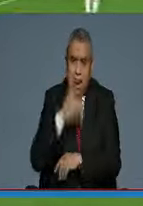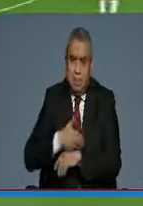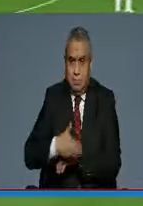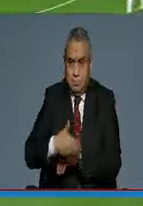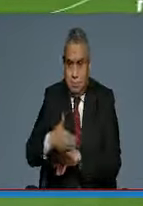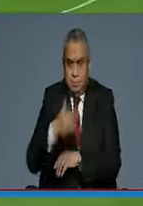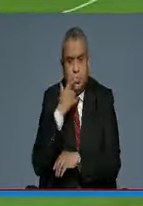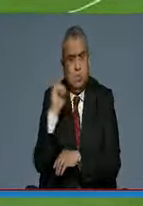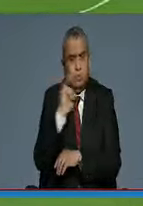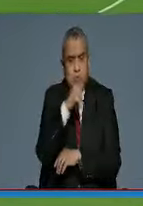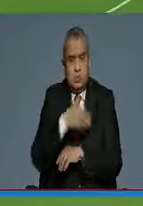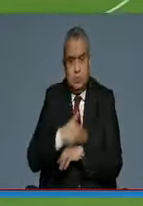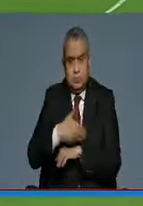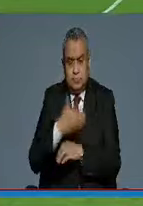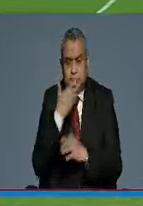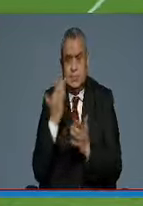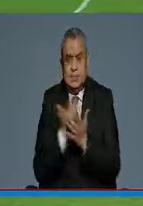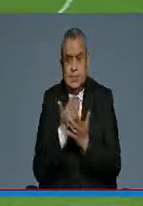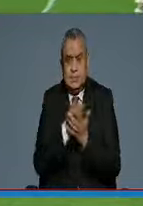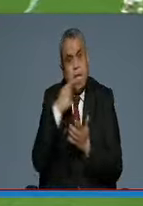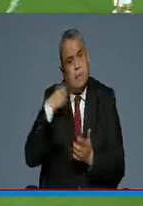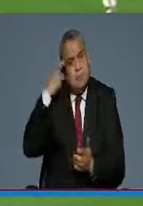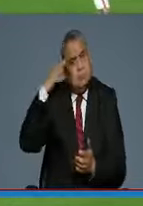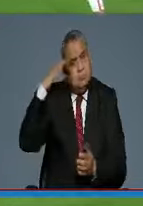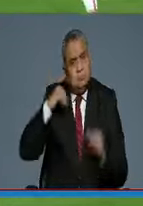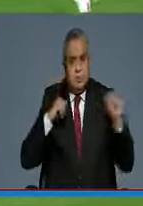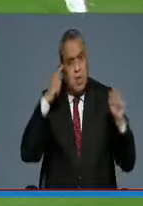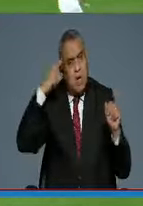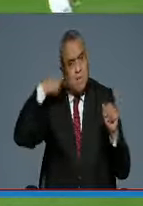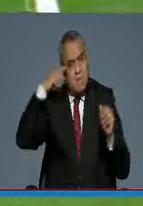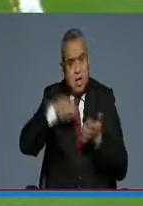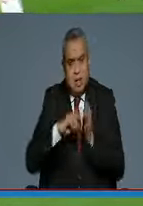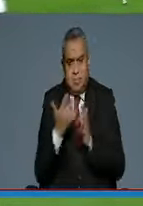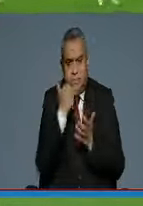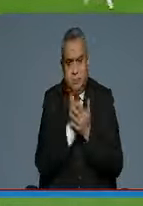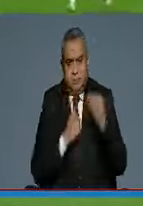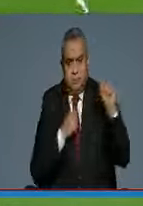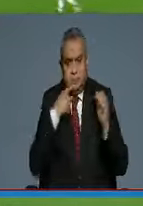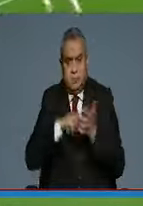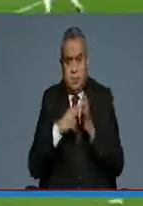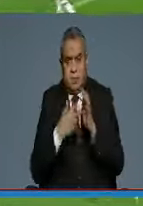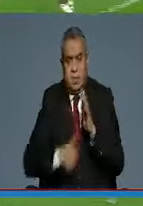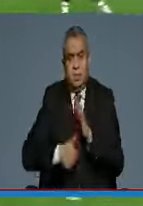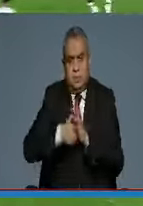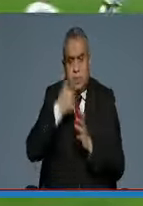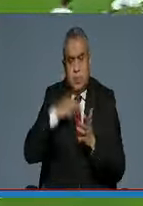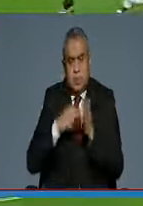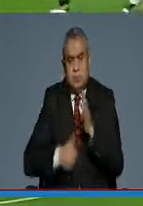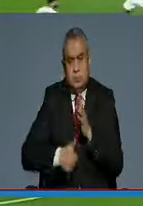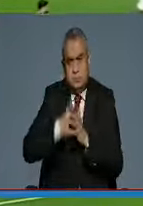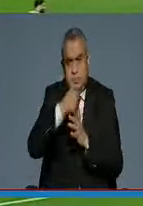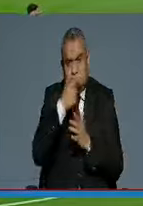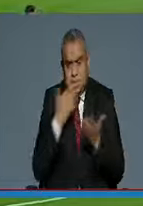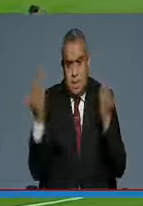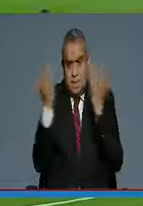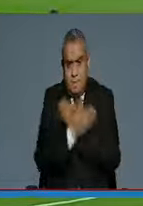ولكن هو بيتاخر في التغييرات لسبب ما هو اللي يعرفه وغالبا السبب ما اللي هو بيعرفه دوت بينجح فيه عشان غالبا تغييراته